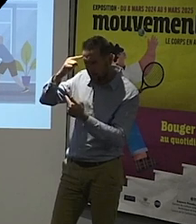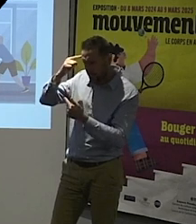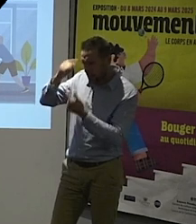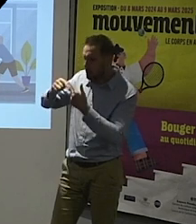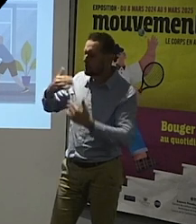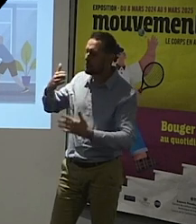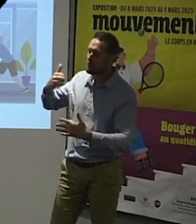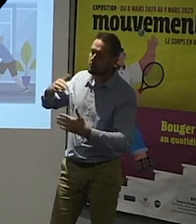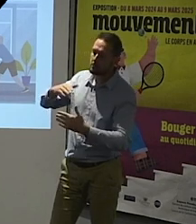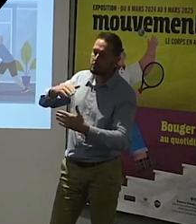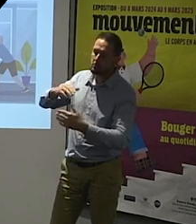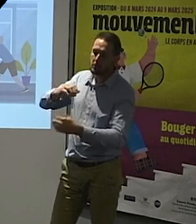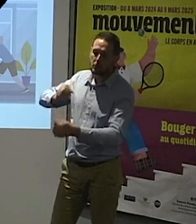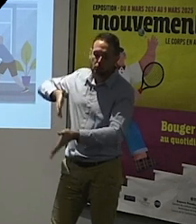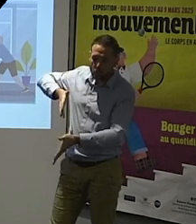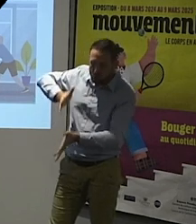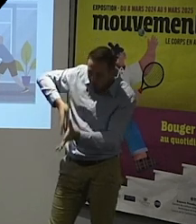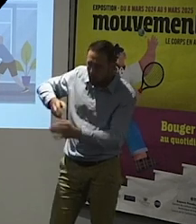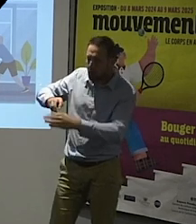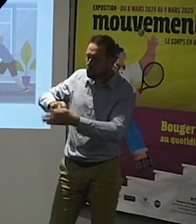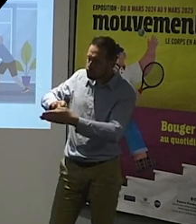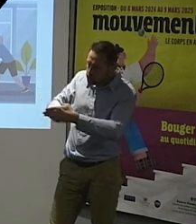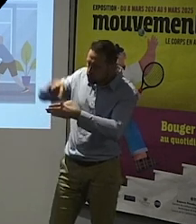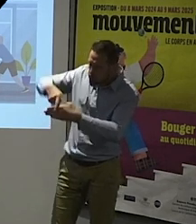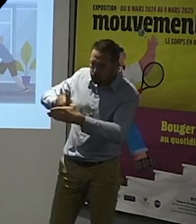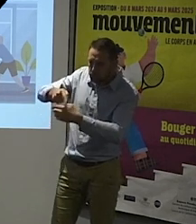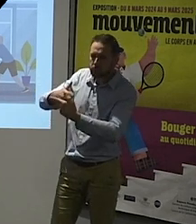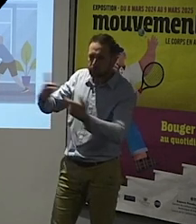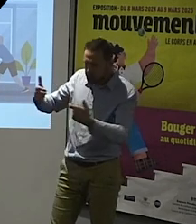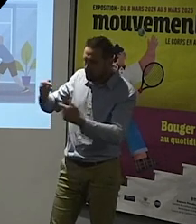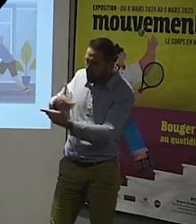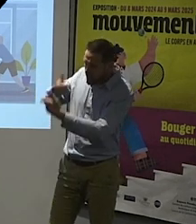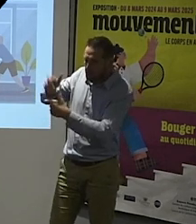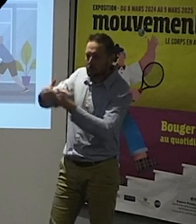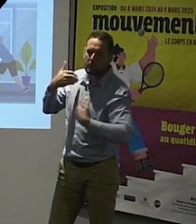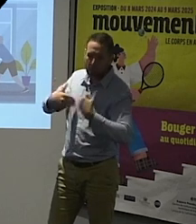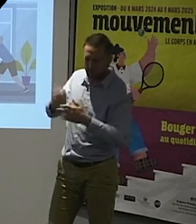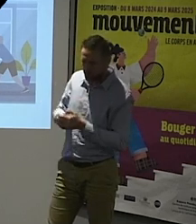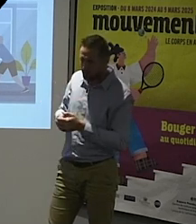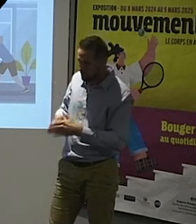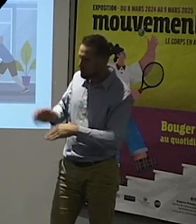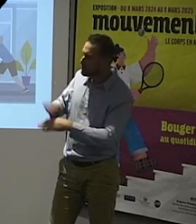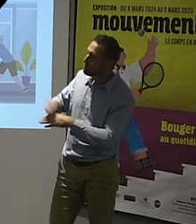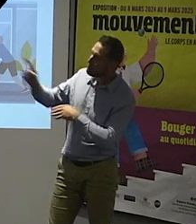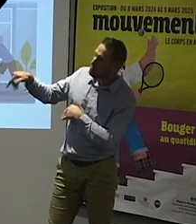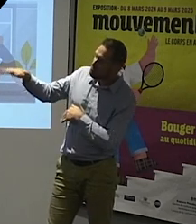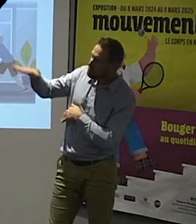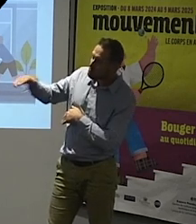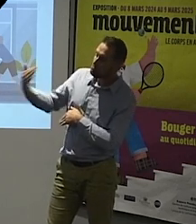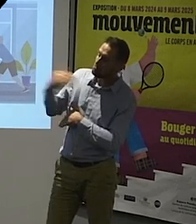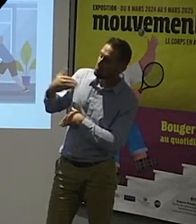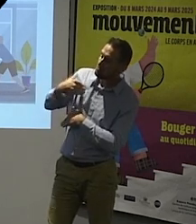les personnes handicapées en fragilité psychique. Et le CDSA est venu vers nous en nous demandant si on voulait bien